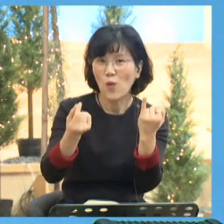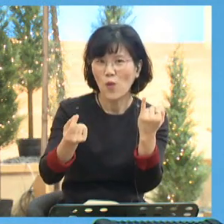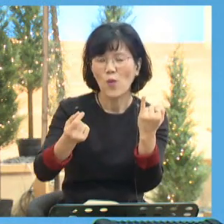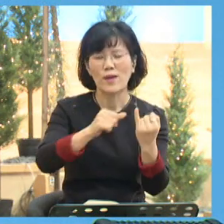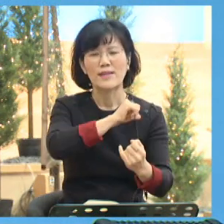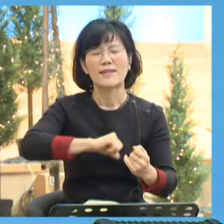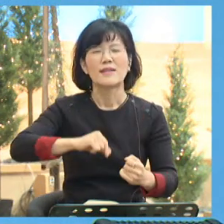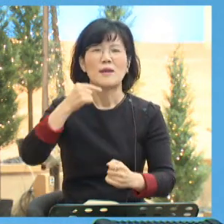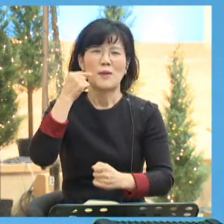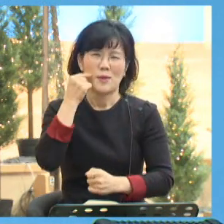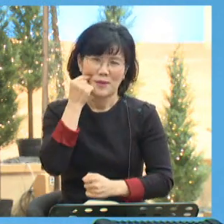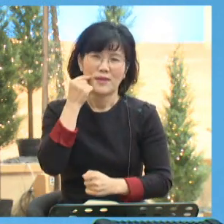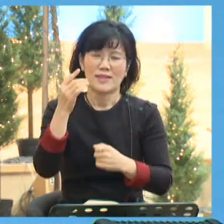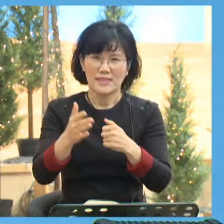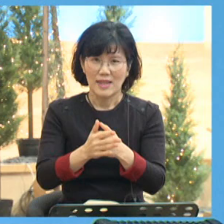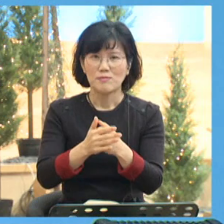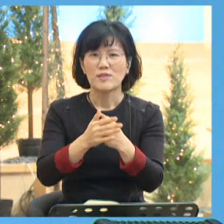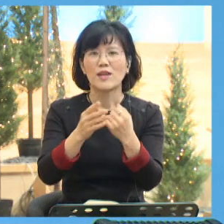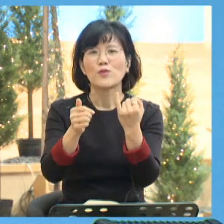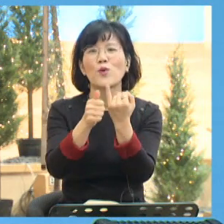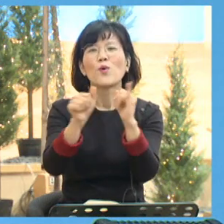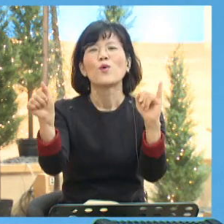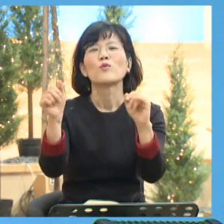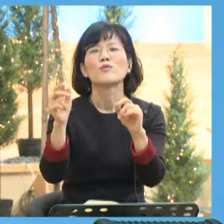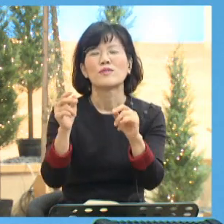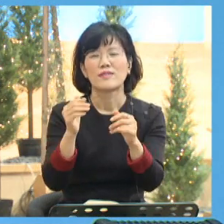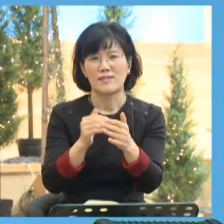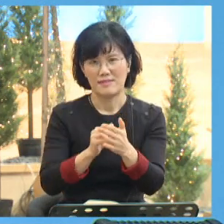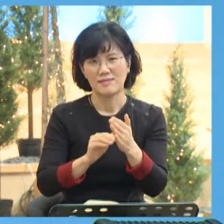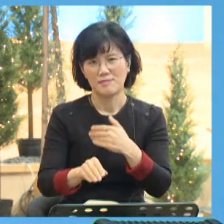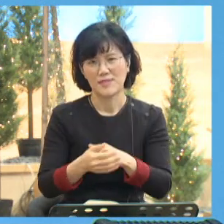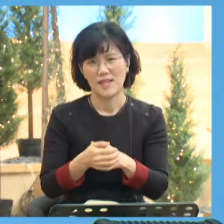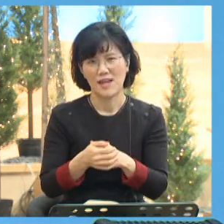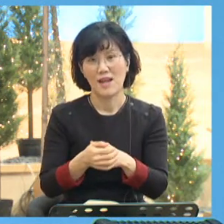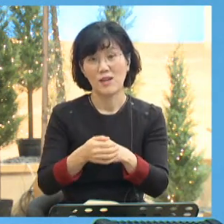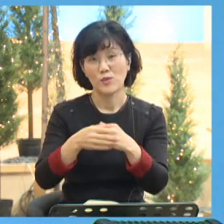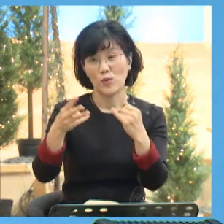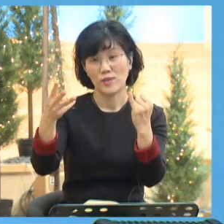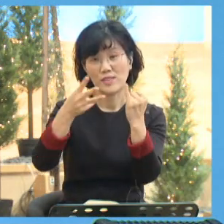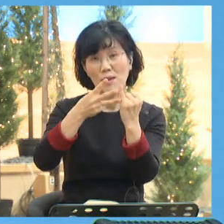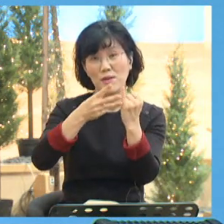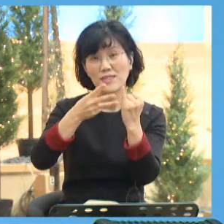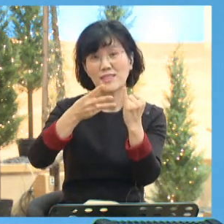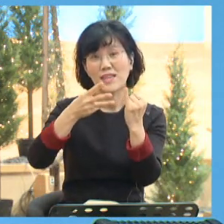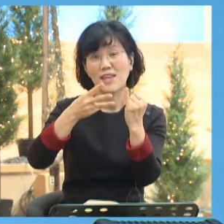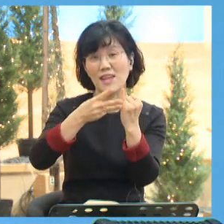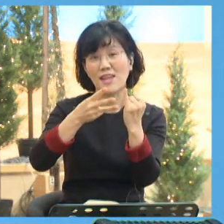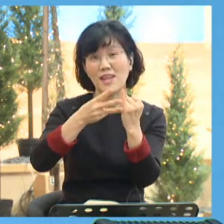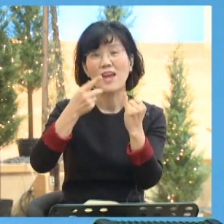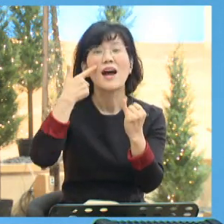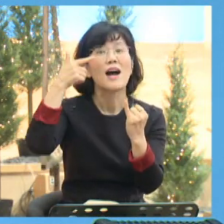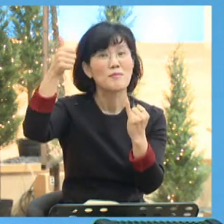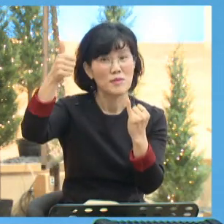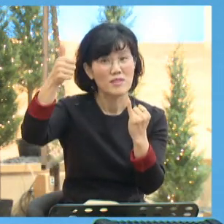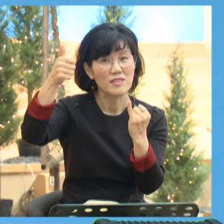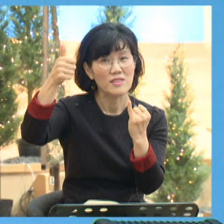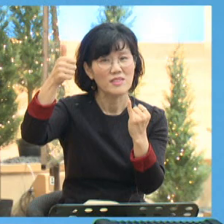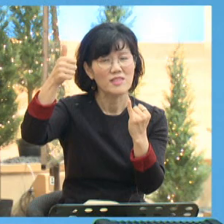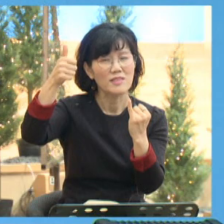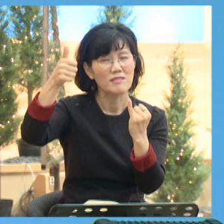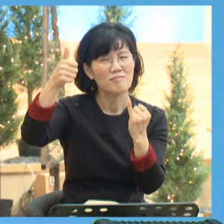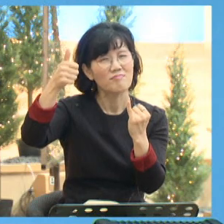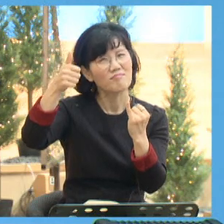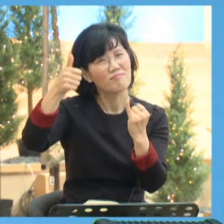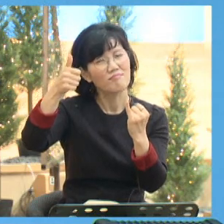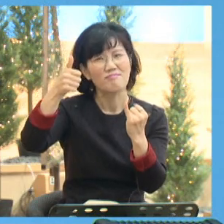때 견디다 못해서 어머니가 두번째 또 이혼을 하게 되어 g 조 세 번째 결혼 했는데 이 아무 이 아버지 마저도 세번째 아버지